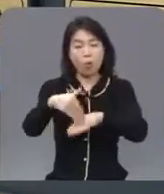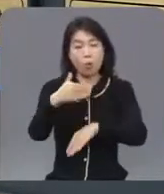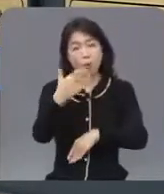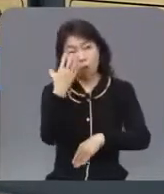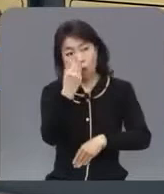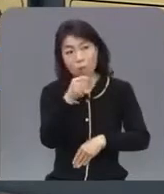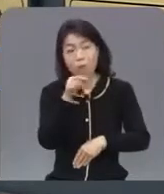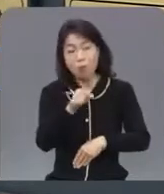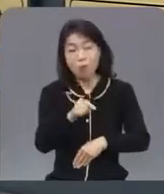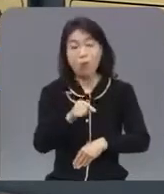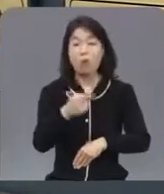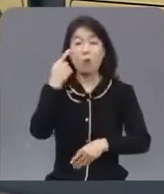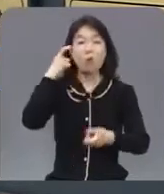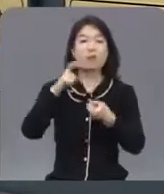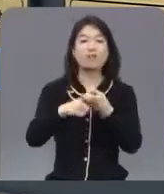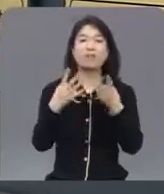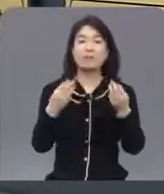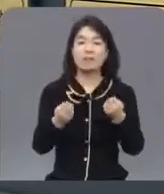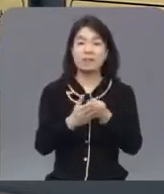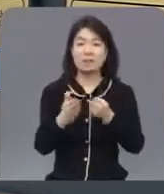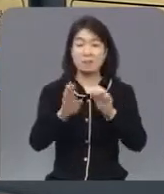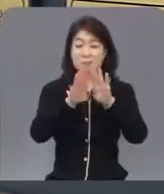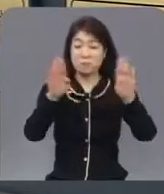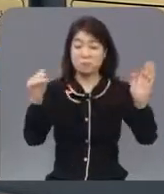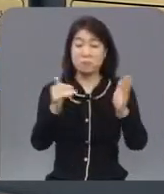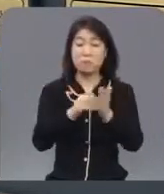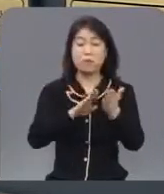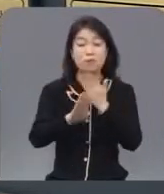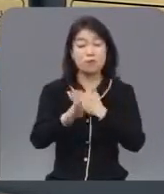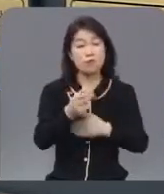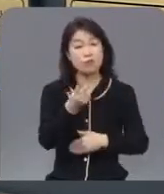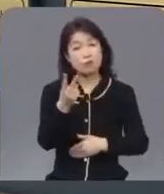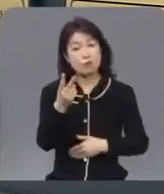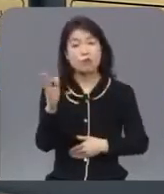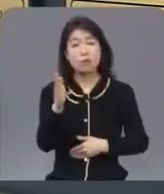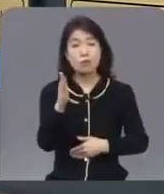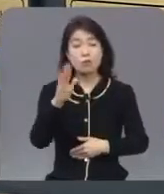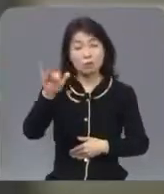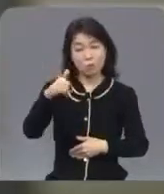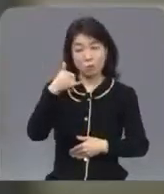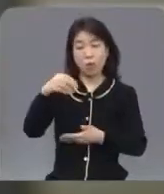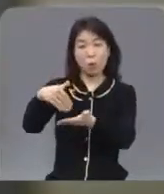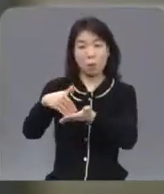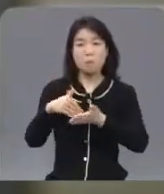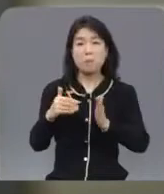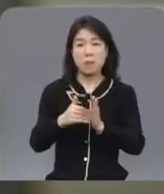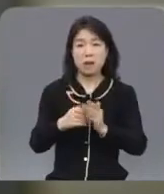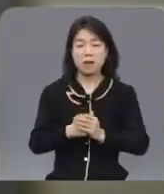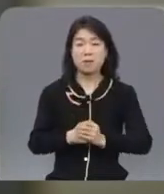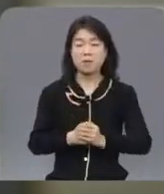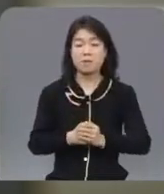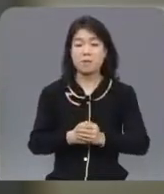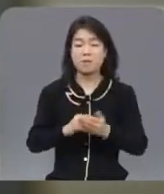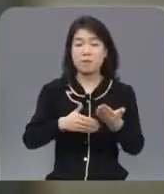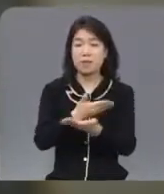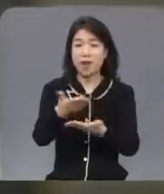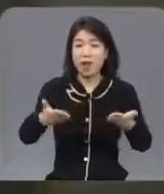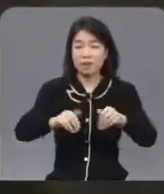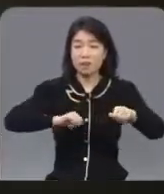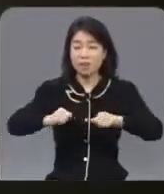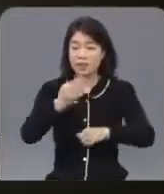분들이 관심을 가져 주셨고 이거 설치 후에도 2 근데 정도가 까 눈물 실천하는